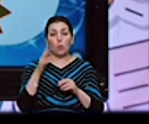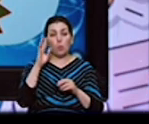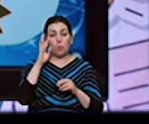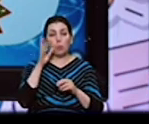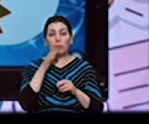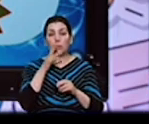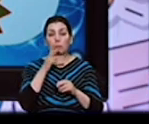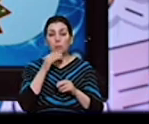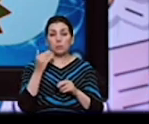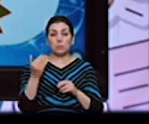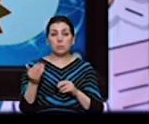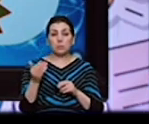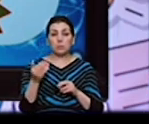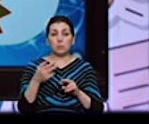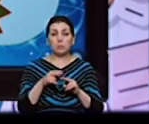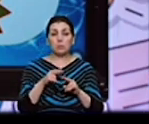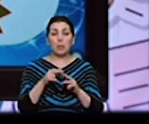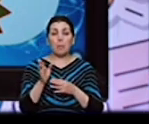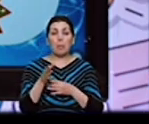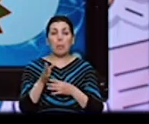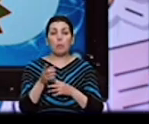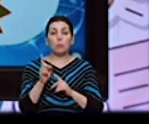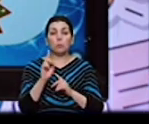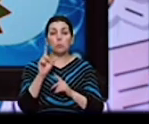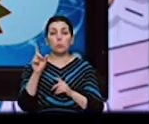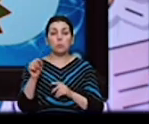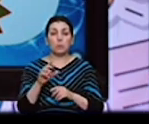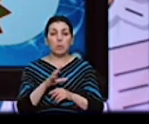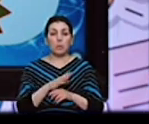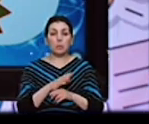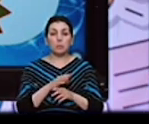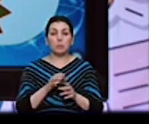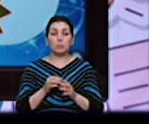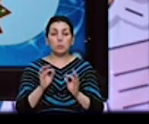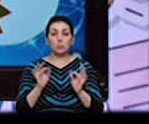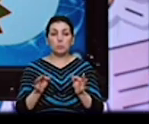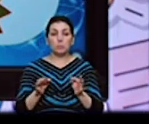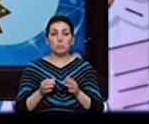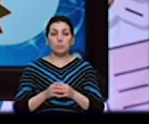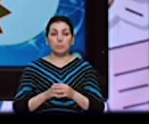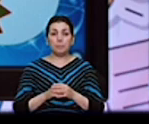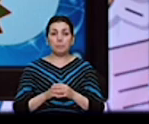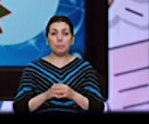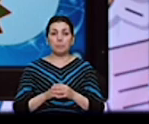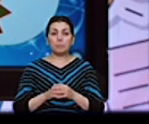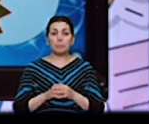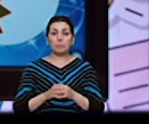yosh atrofidagi bolalar baliq oviga chiqishgan edi, to'g'rimi?